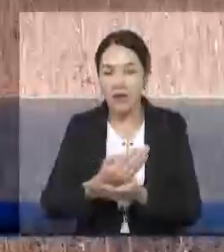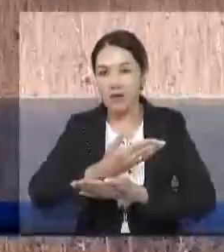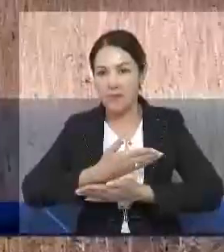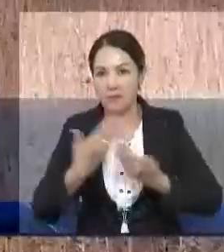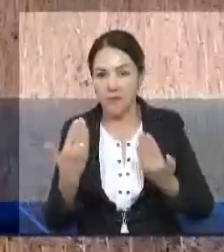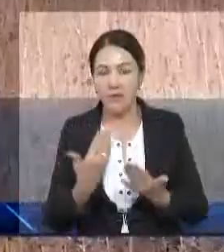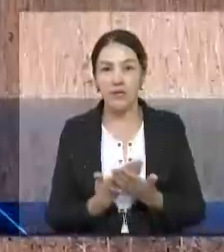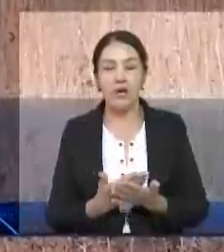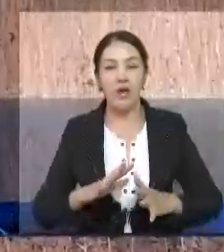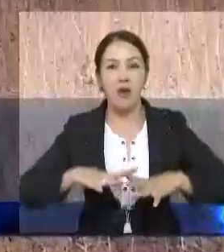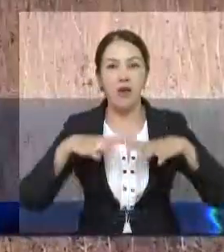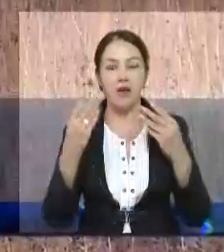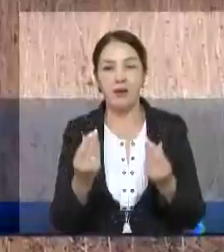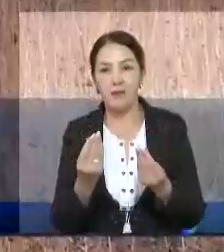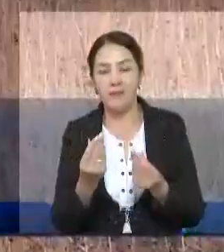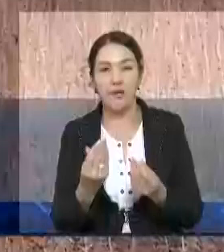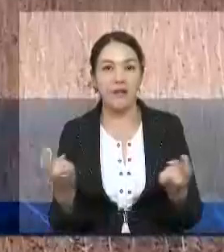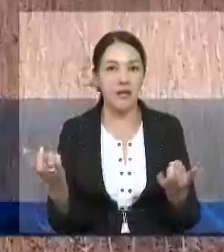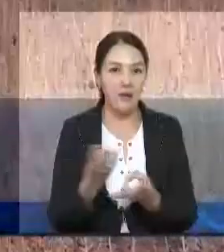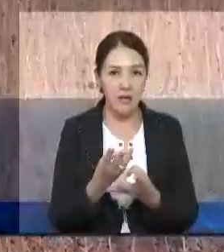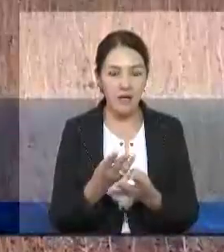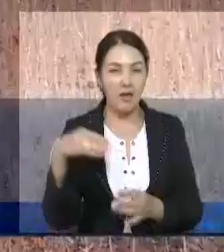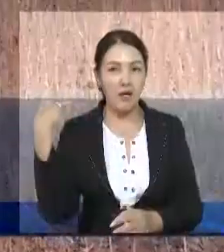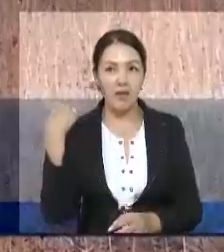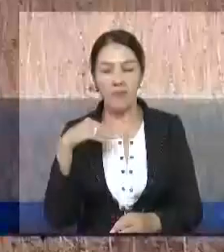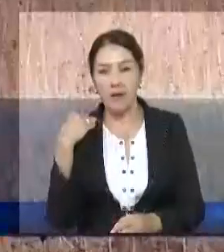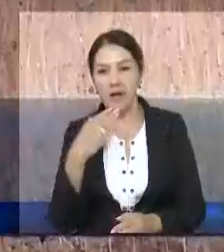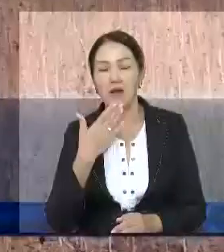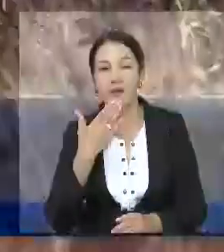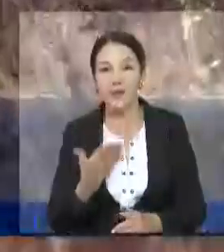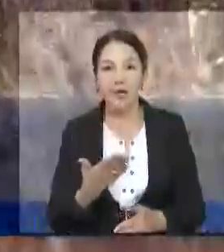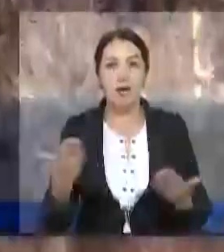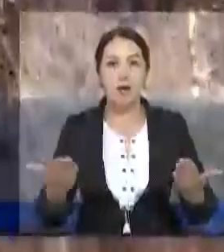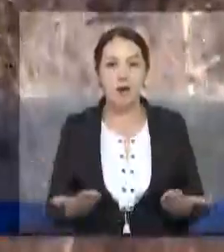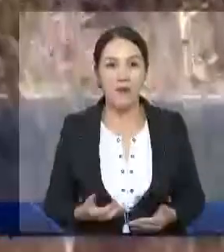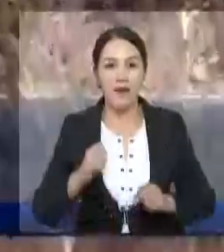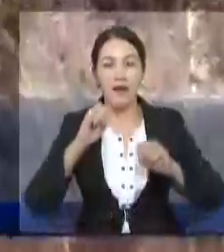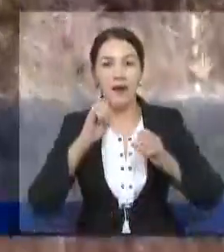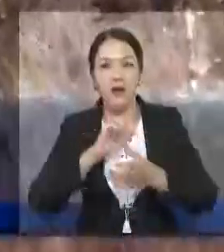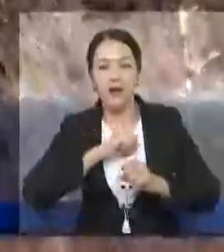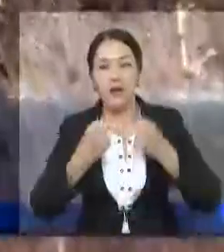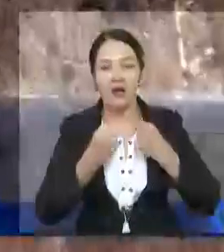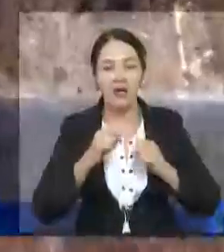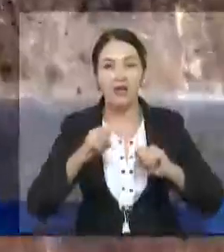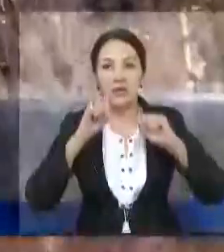жоқ. Айтуларынша үлкен қаражатты талап етеді. Ал ақтөбеліктерден сұралатыны тұрмыстық қатты қалдықтарды